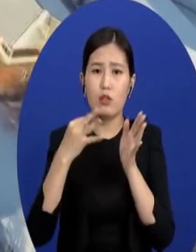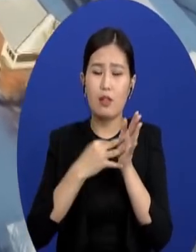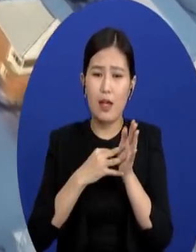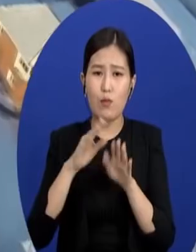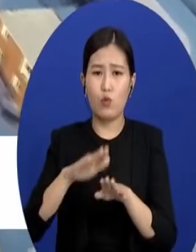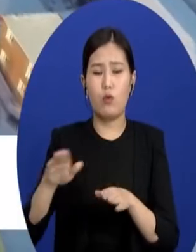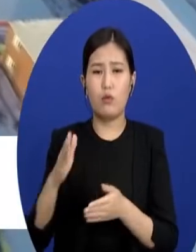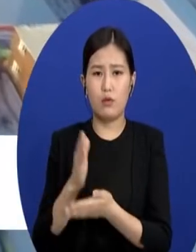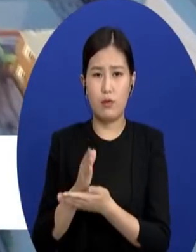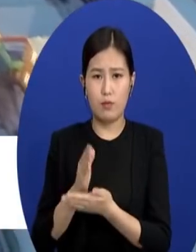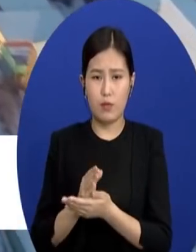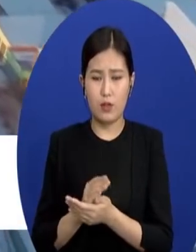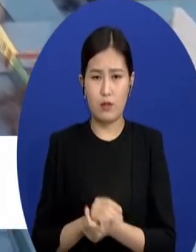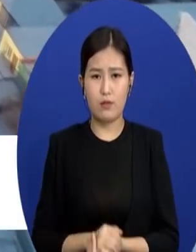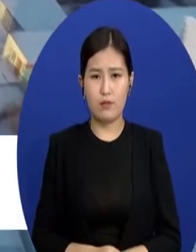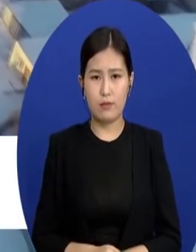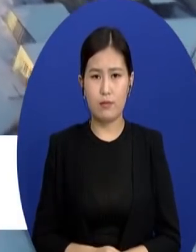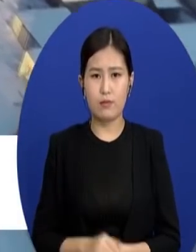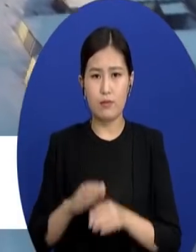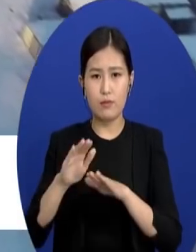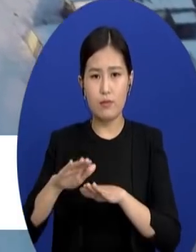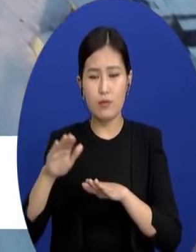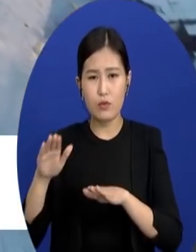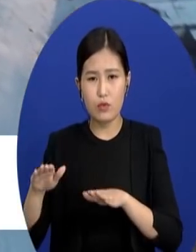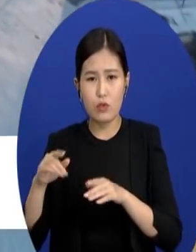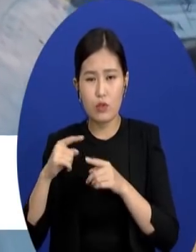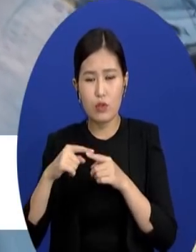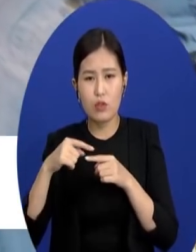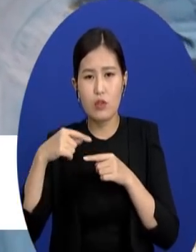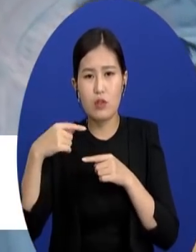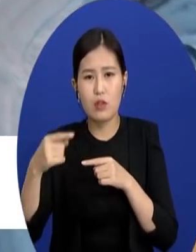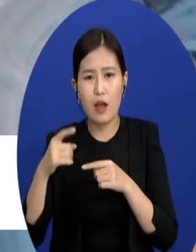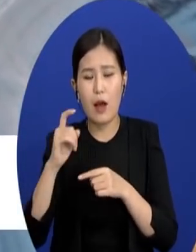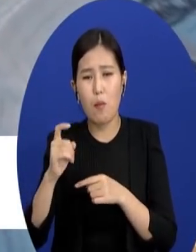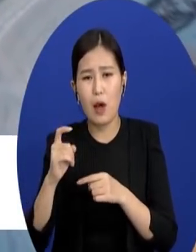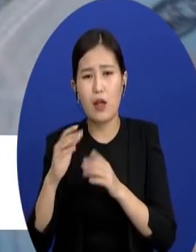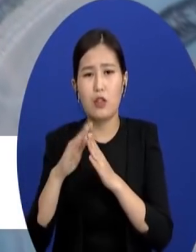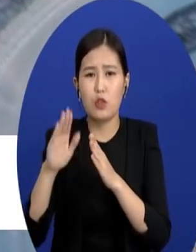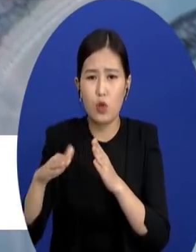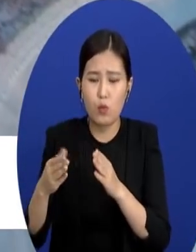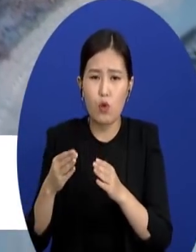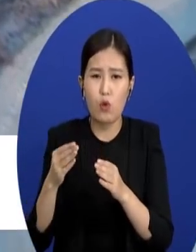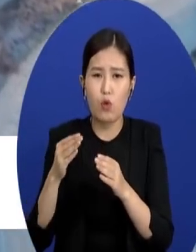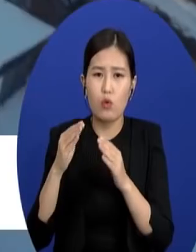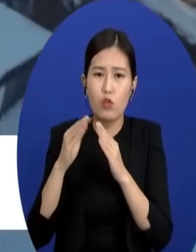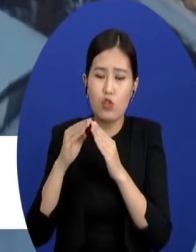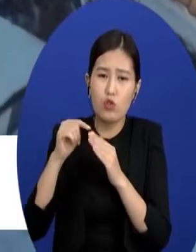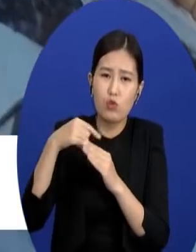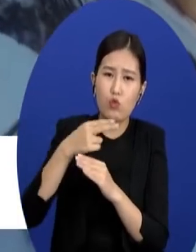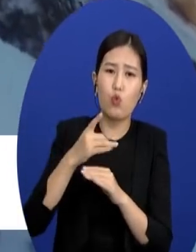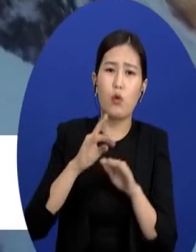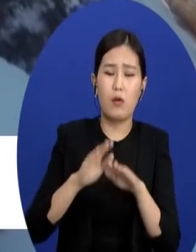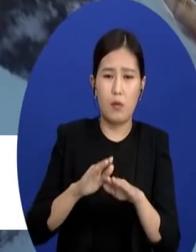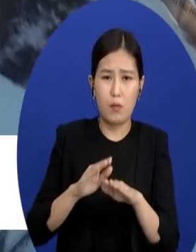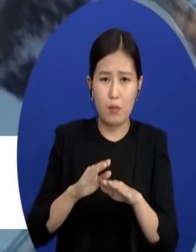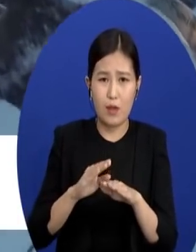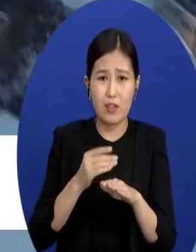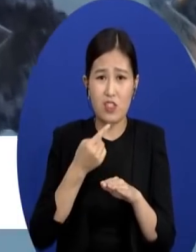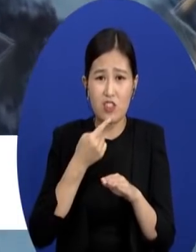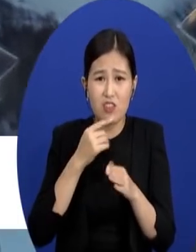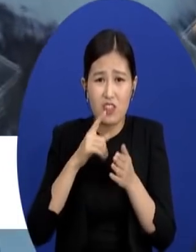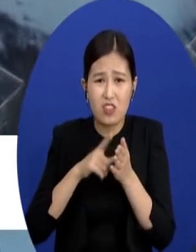мэдээлсэн. Хүүхдүүдийг хөршөлтөнд захих эсвэл хамаатан садангийн айлд нь байлгаж байна. Мөн шаарлалтай тохиолдолд түр хамгаалах байрандаа